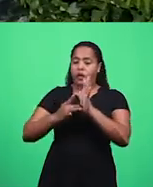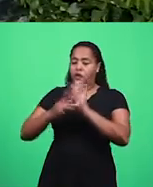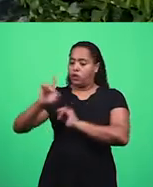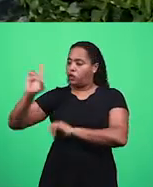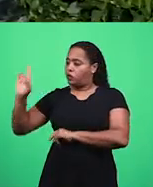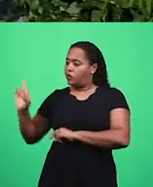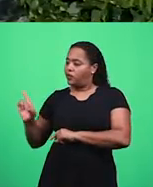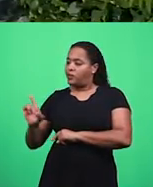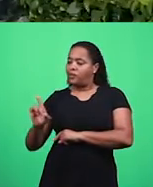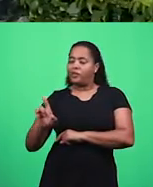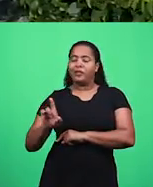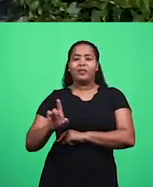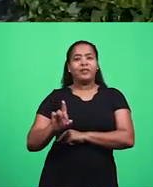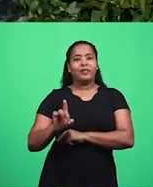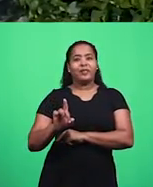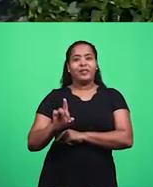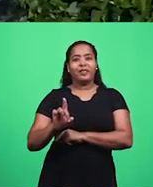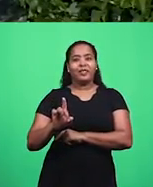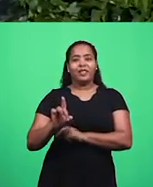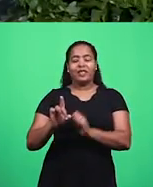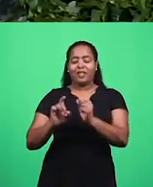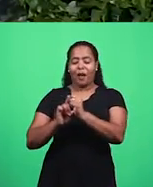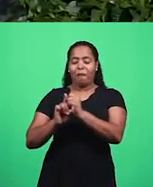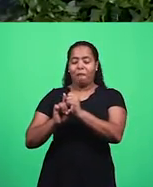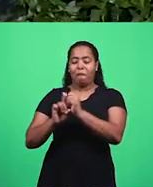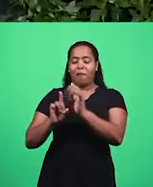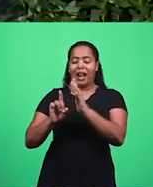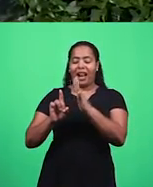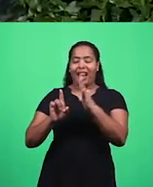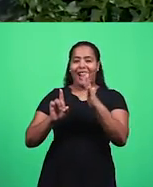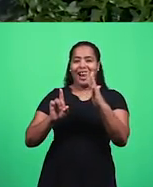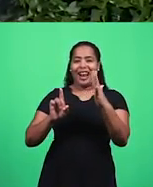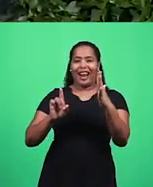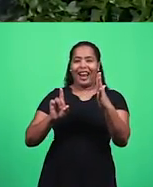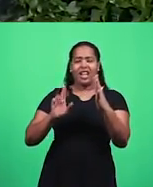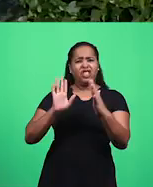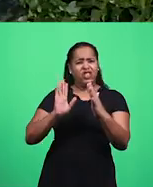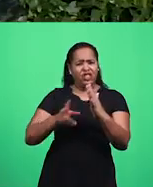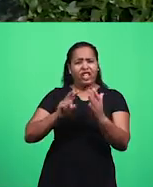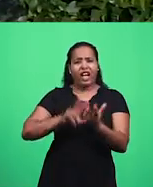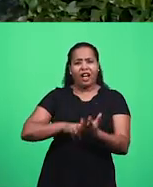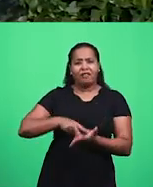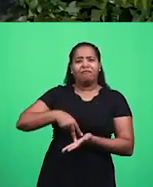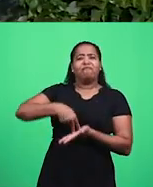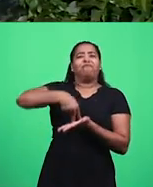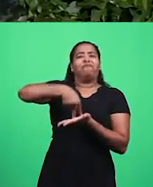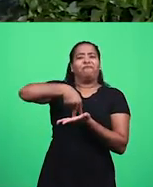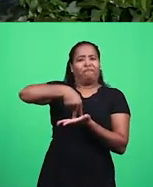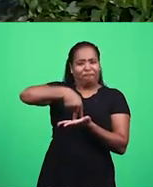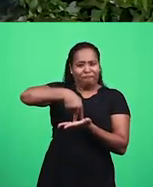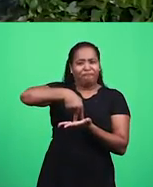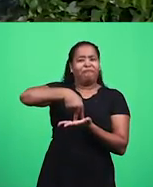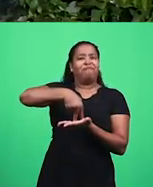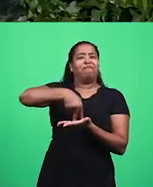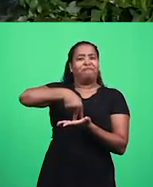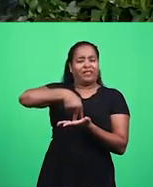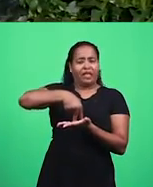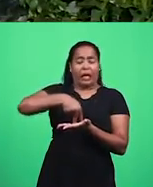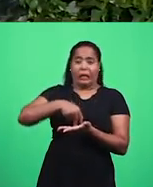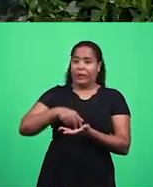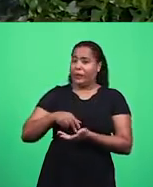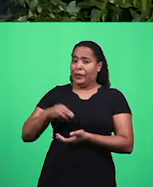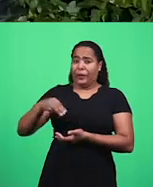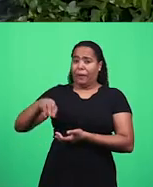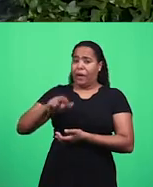видела, рассуждала. И когда Иисус представился ей, Он уже воскресший был,